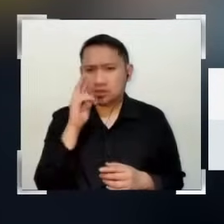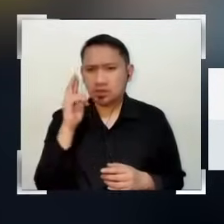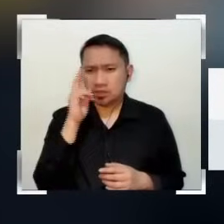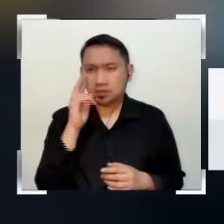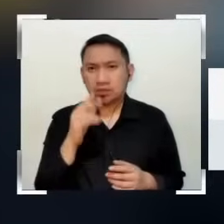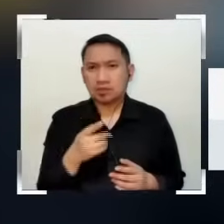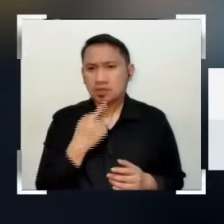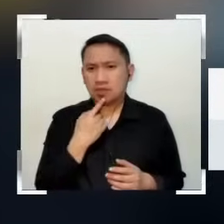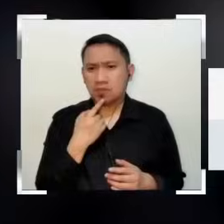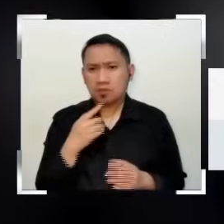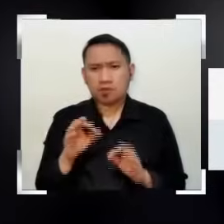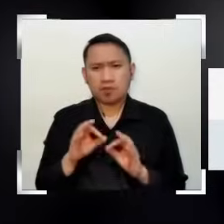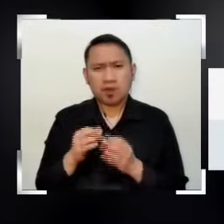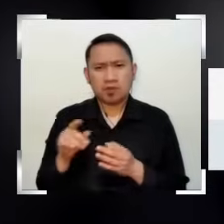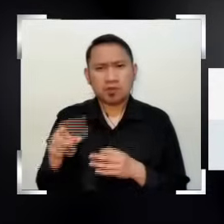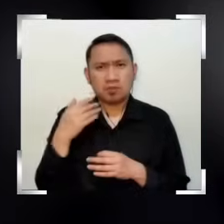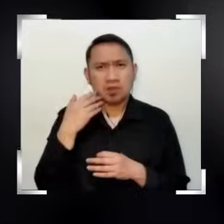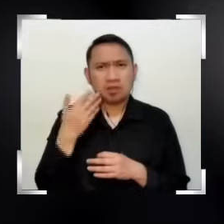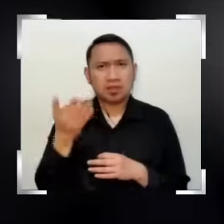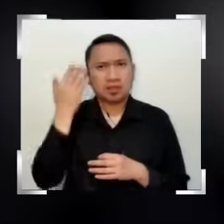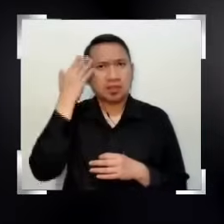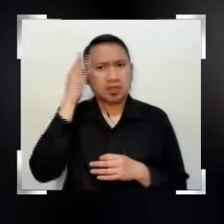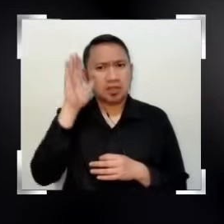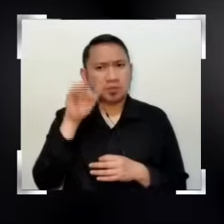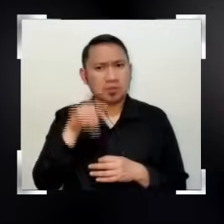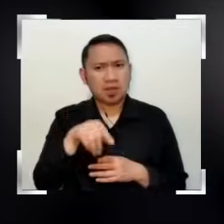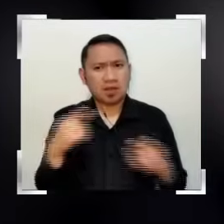ng biktima, wala raw silang alam na nakaaway nito.